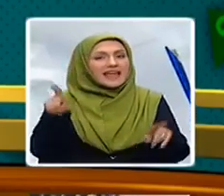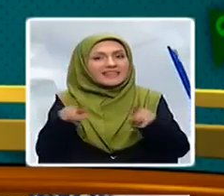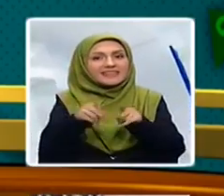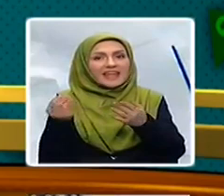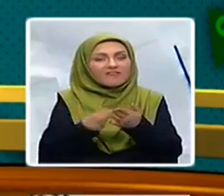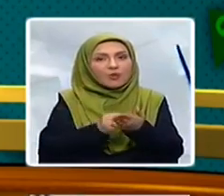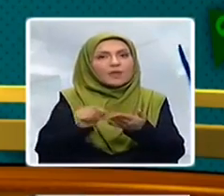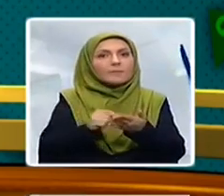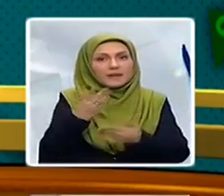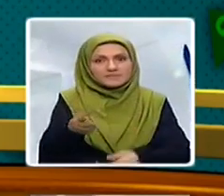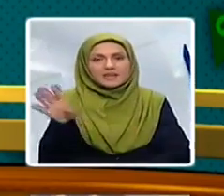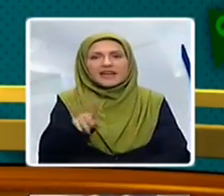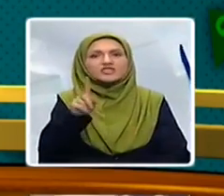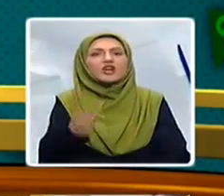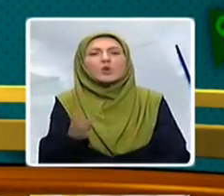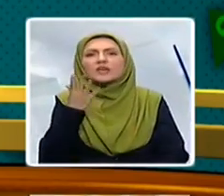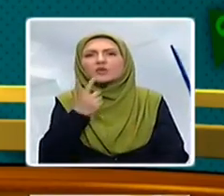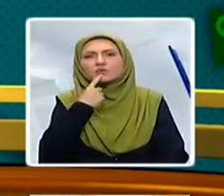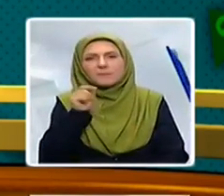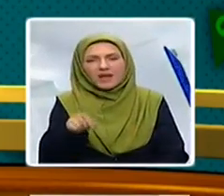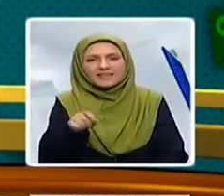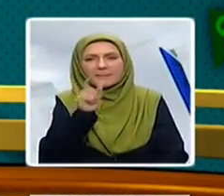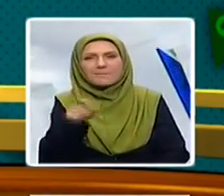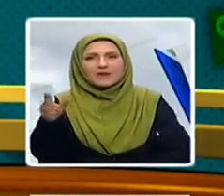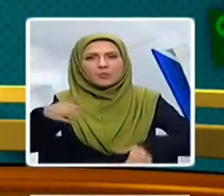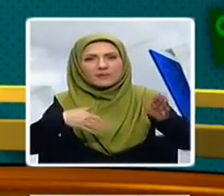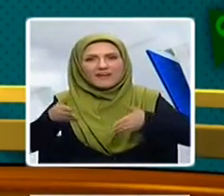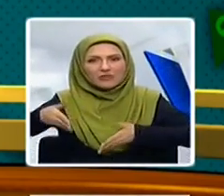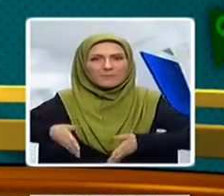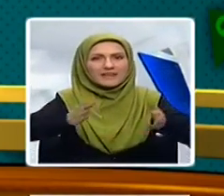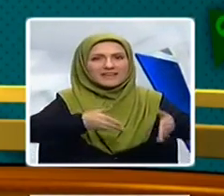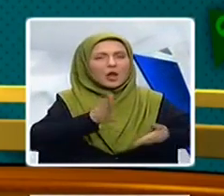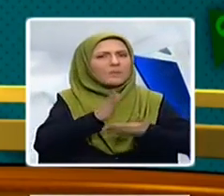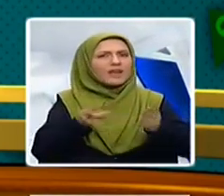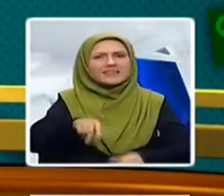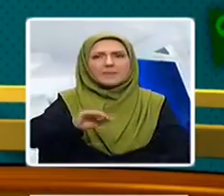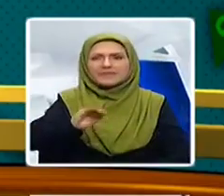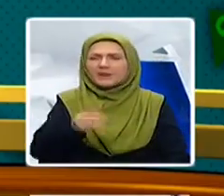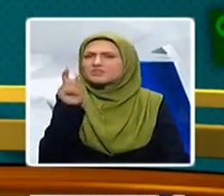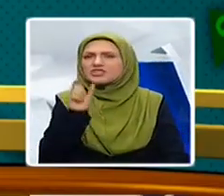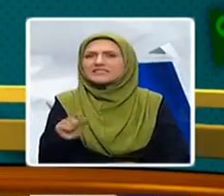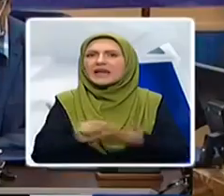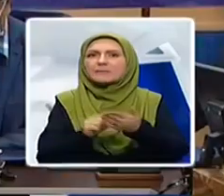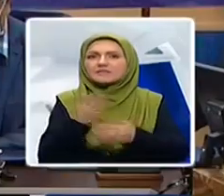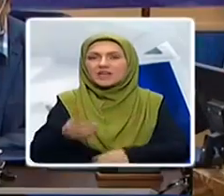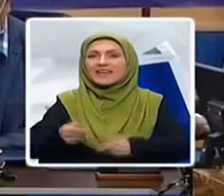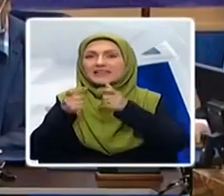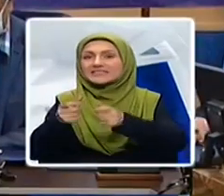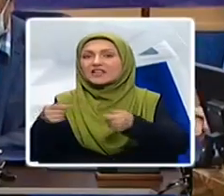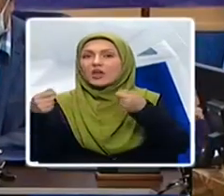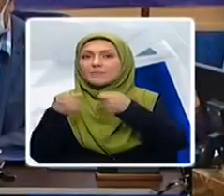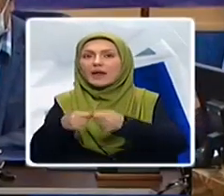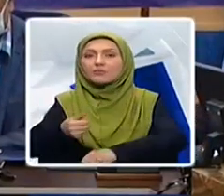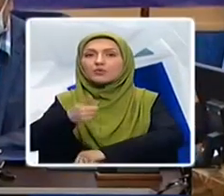تفاهم‌نامه‌ای 41 روزه برای کمرنگ شدن حضور مردم در سطح شهر. ستاد فرماندهی عملیات مدیریت